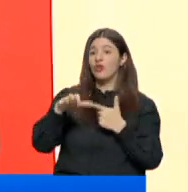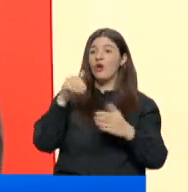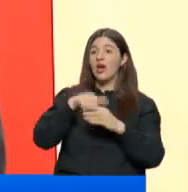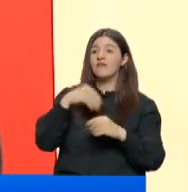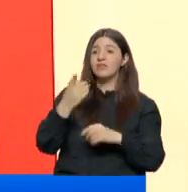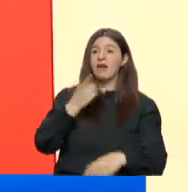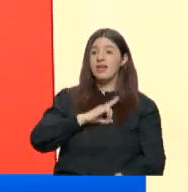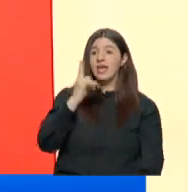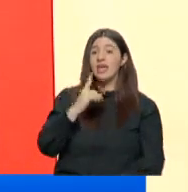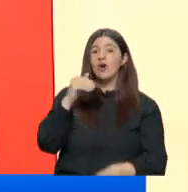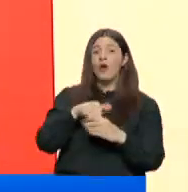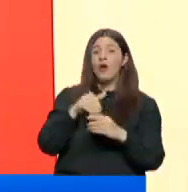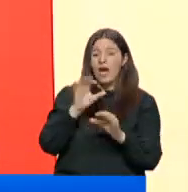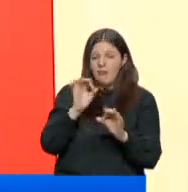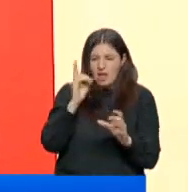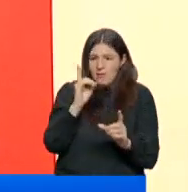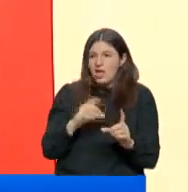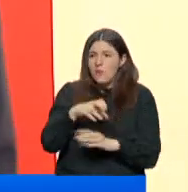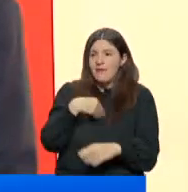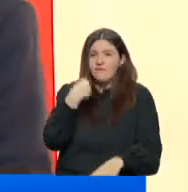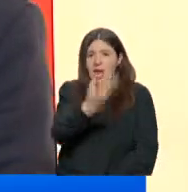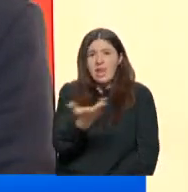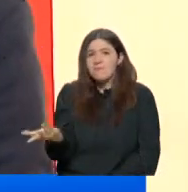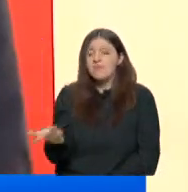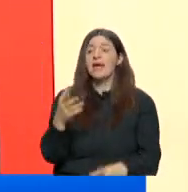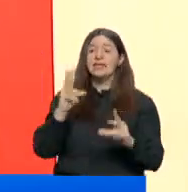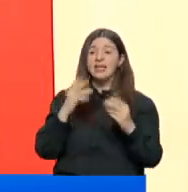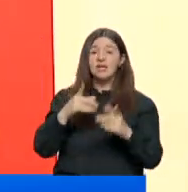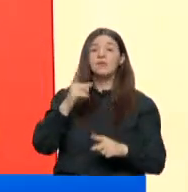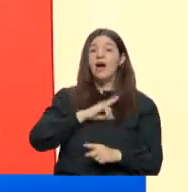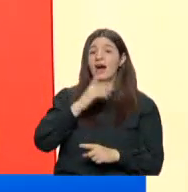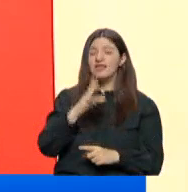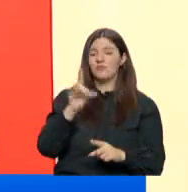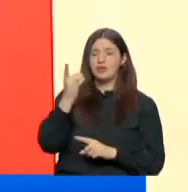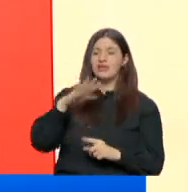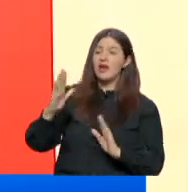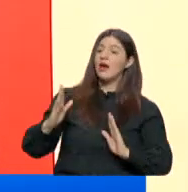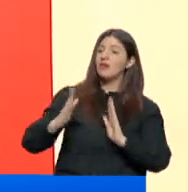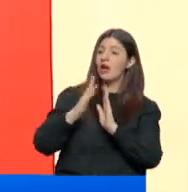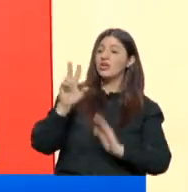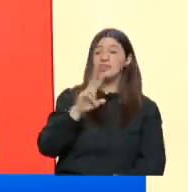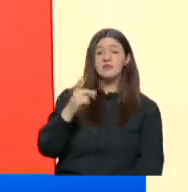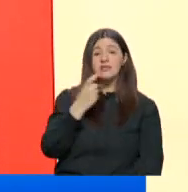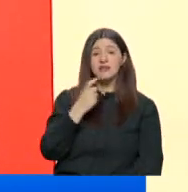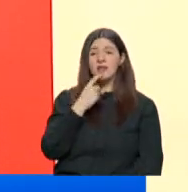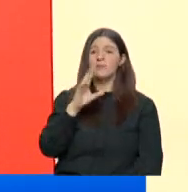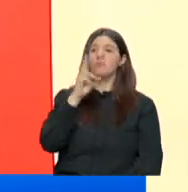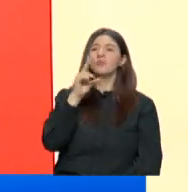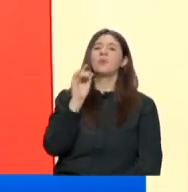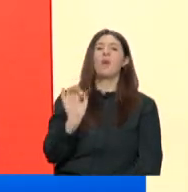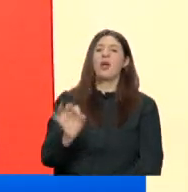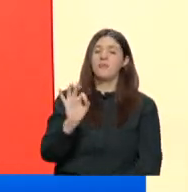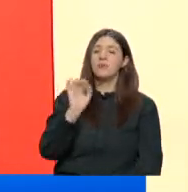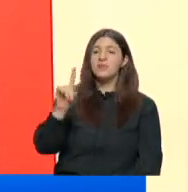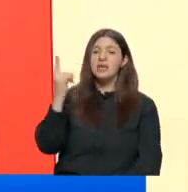verebileceğimiz bir adaya ilk turda niye oy vermeyelim? Verebiliriz. Yeter ki bu aday bu iktidara karşı 20 yıldır, bakın bu çok önemli.